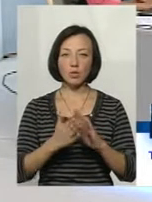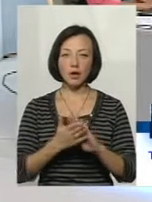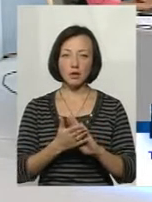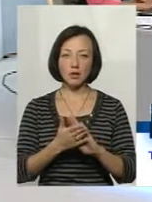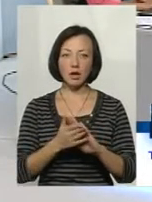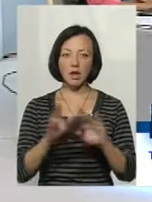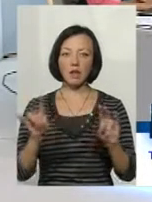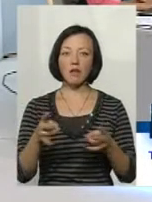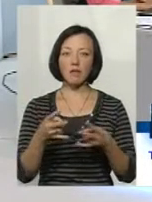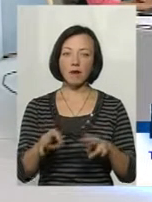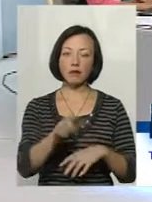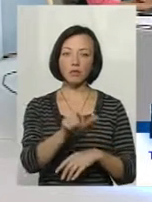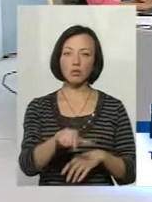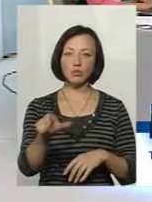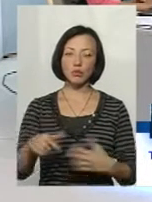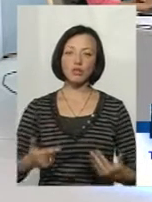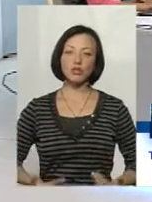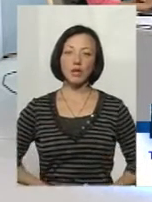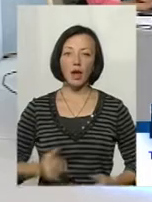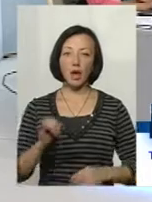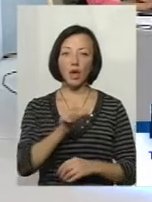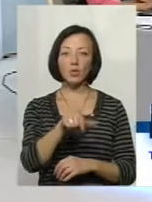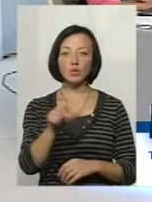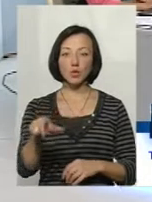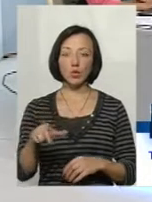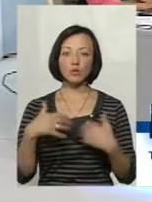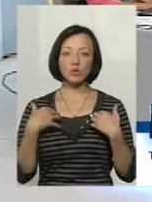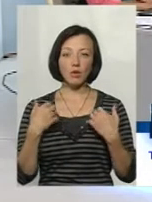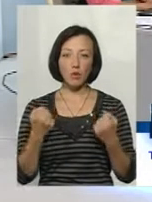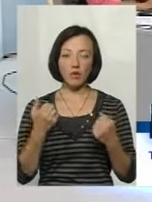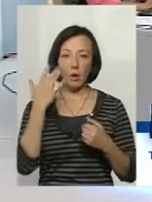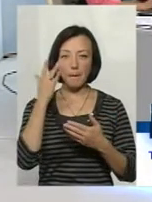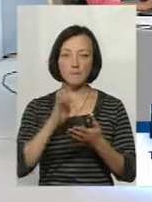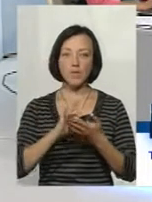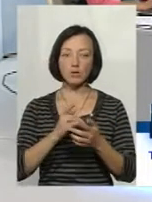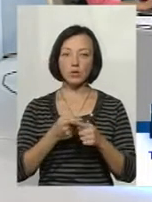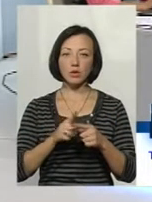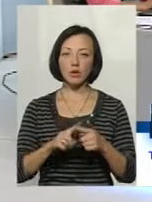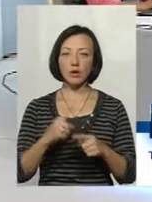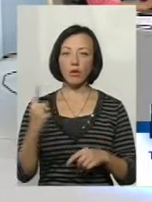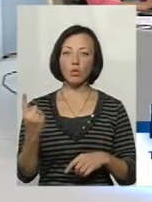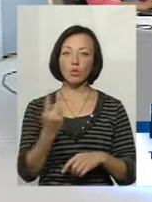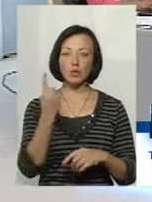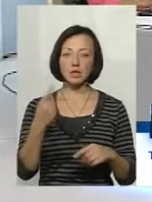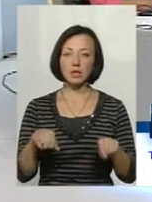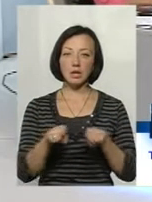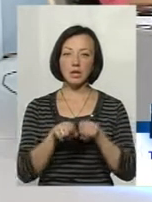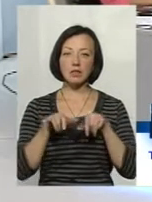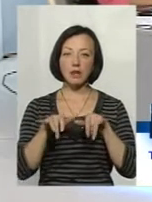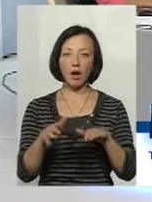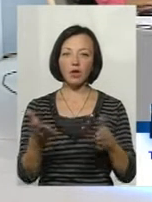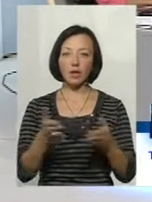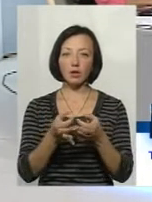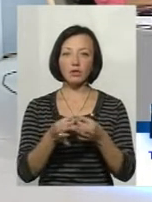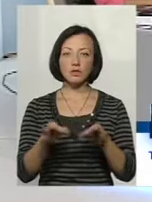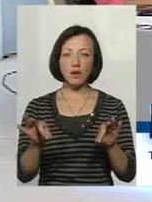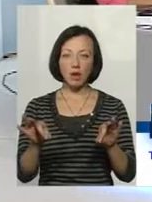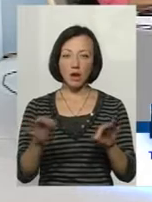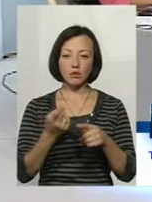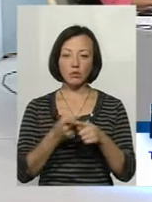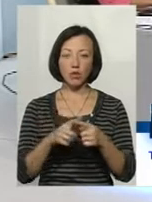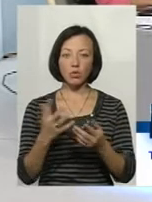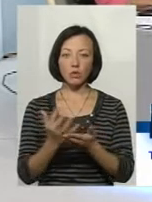варті людського життя і людського здоров'я. І метою цієї одної з такими заходів, які дозволяють цього